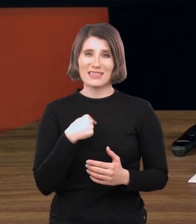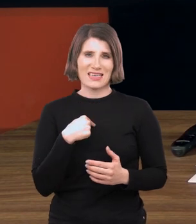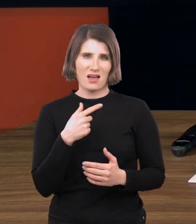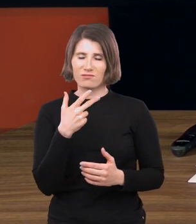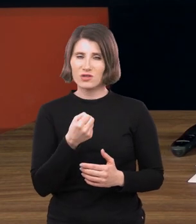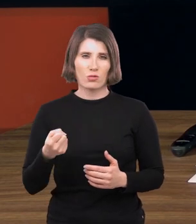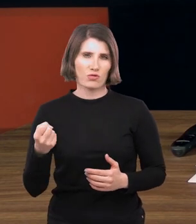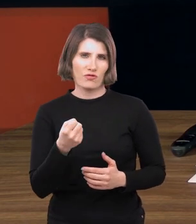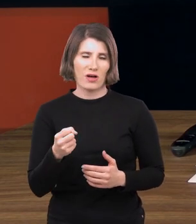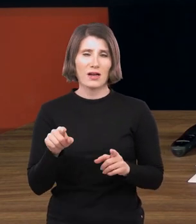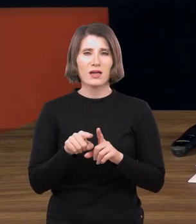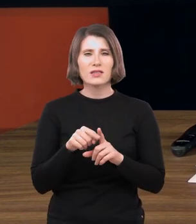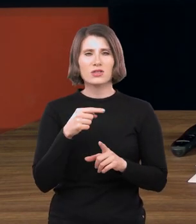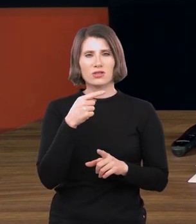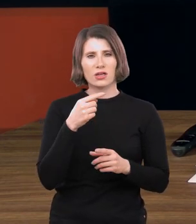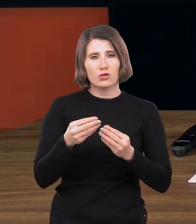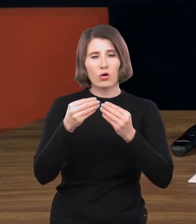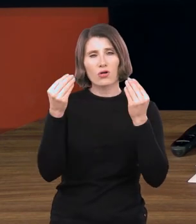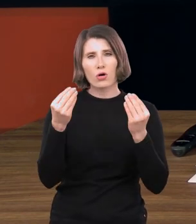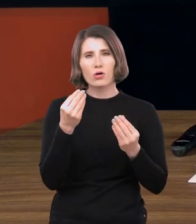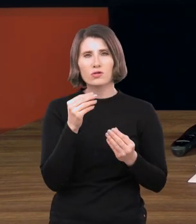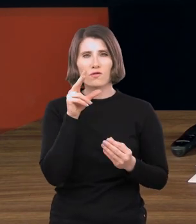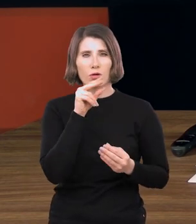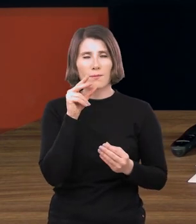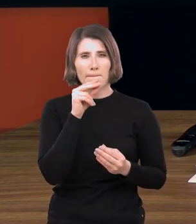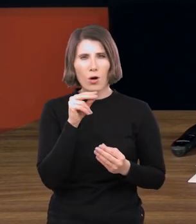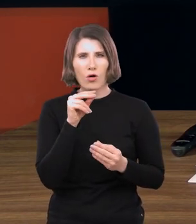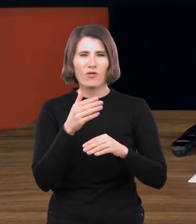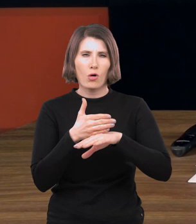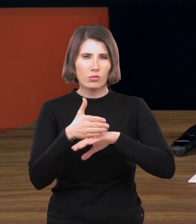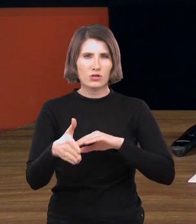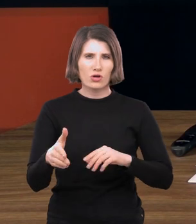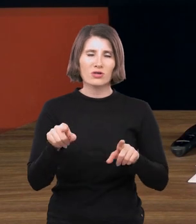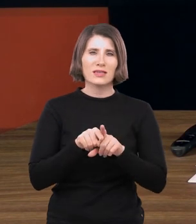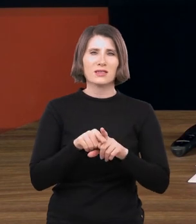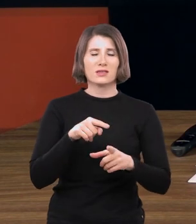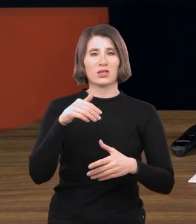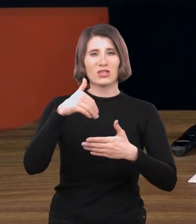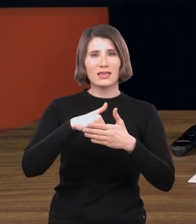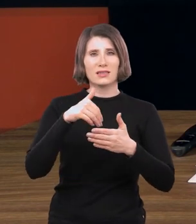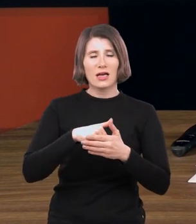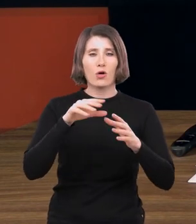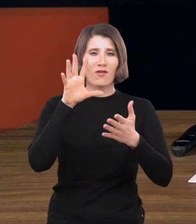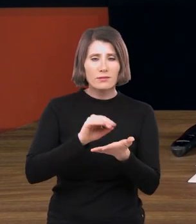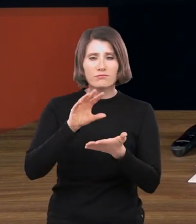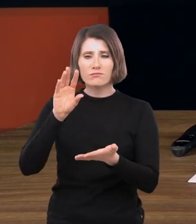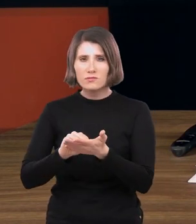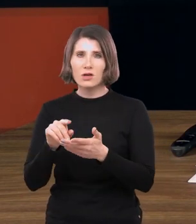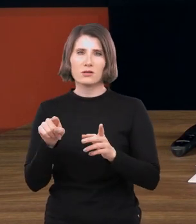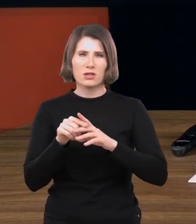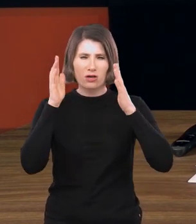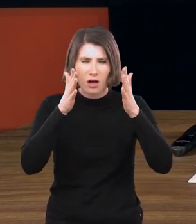formie. Opóźniony rozwój mowy, ale także zachowania rytualne i obsesyjne, które są takie